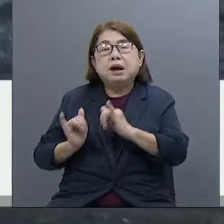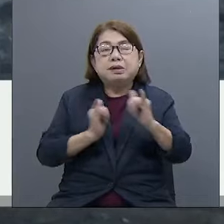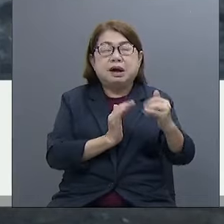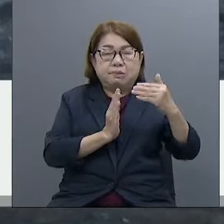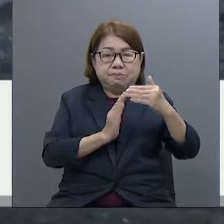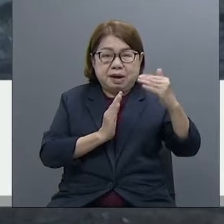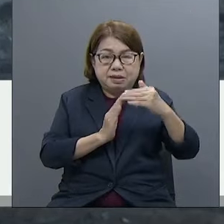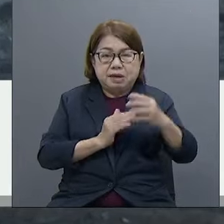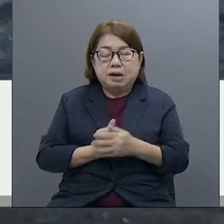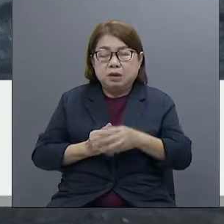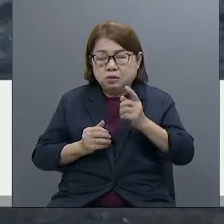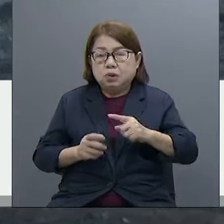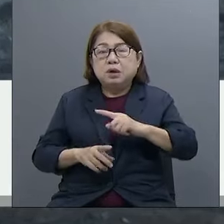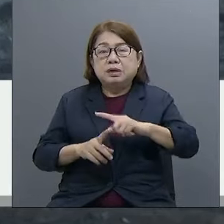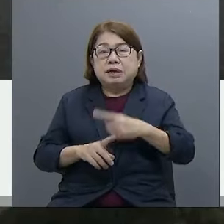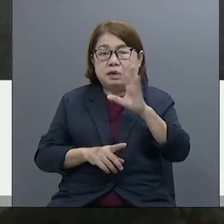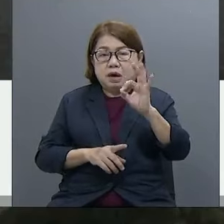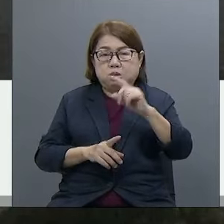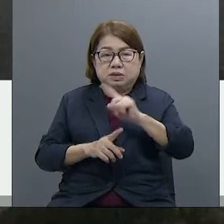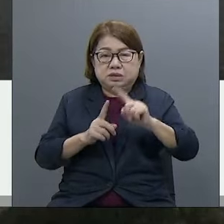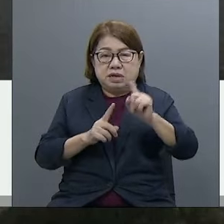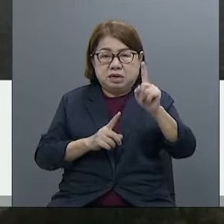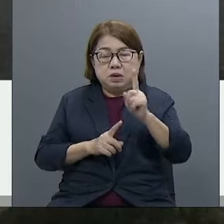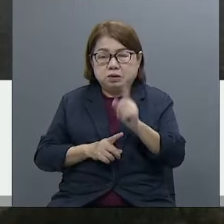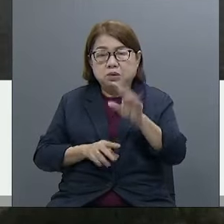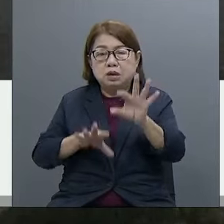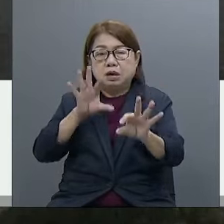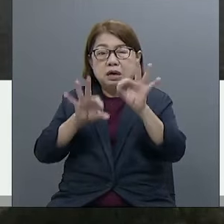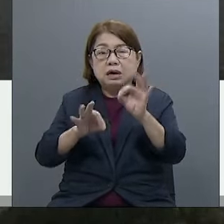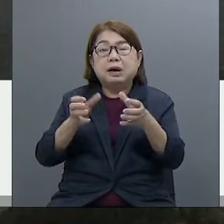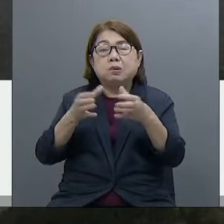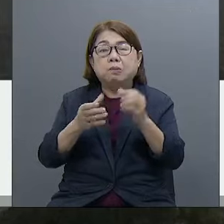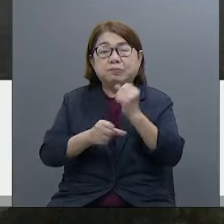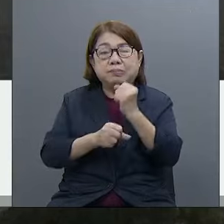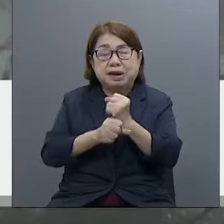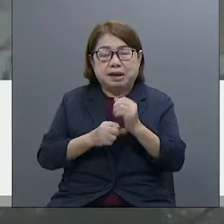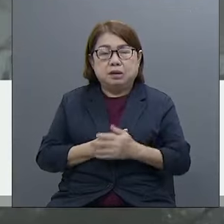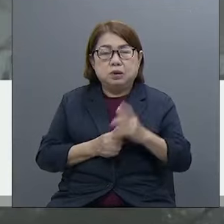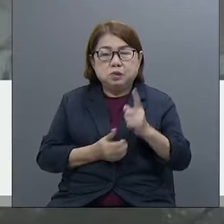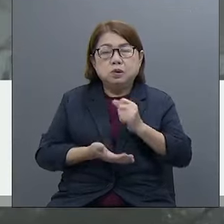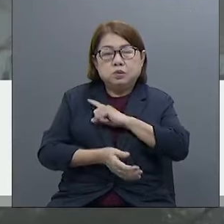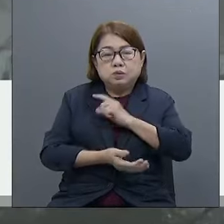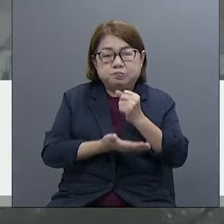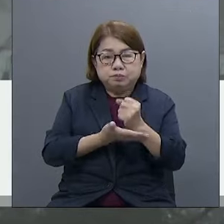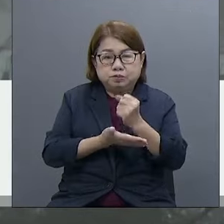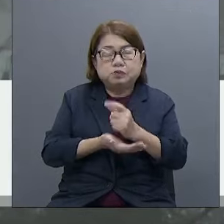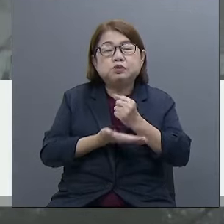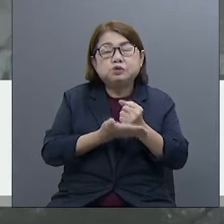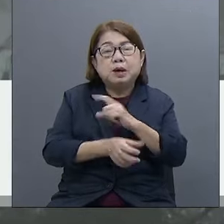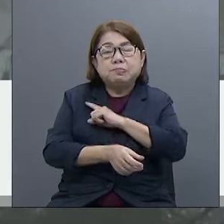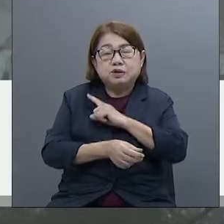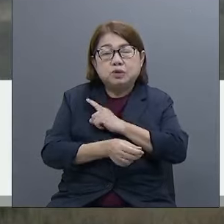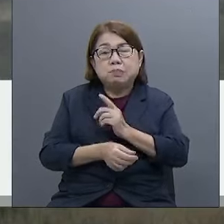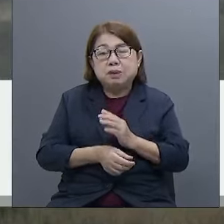1กันยายนตั้งคณะทำงานของพลเรือนนานาชาติขึ้นมาดูแลกาซาหลังจากที่สงครามสิ้นสุดลงรวมไปถึง